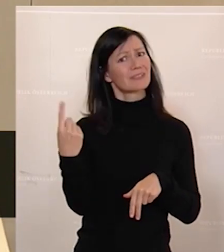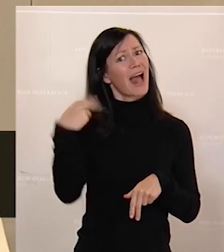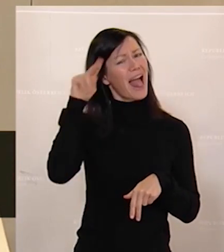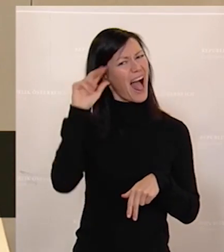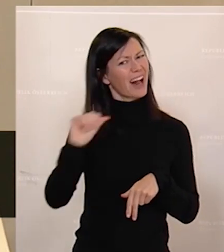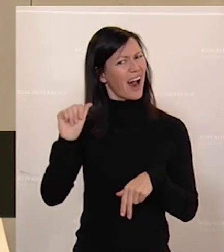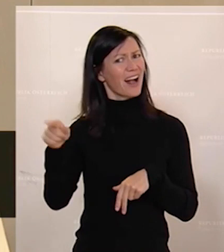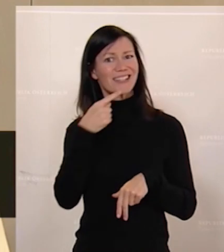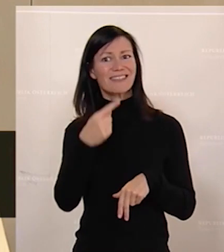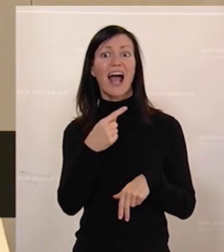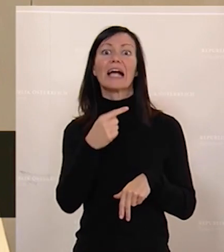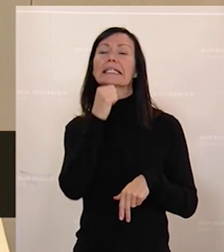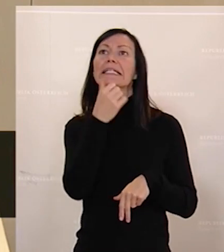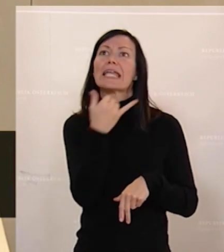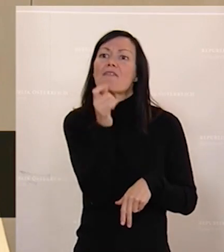Klubobmann Kickl auf die